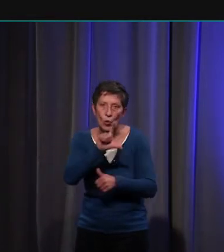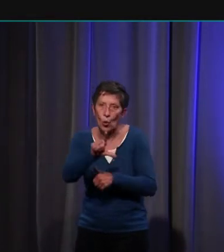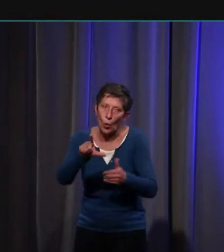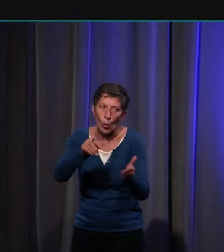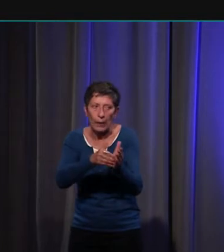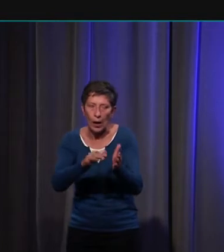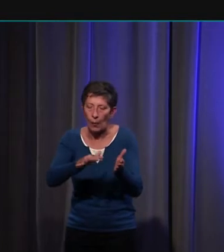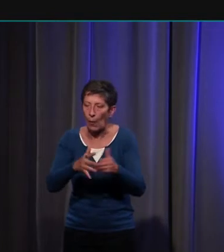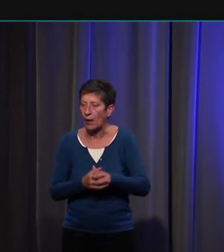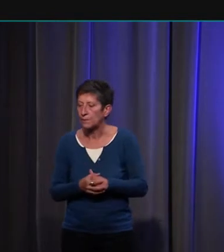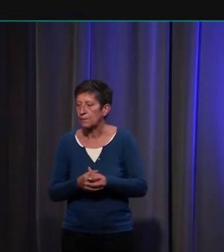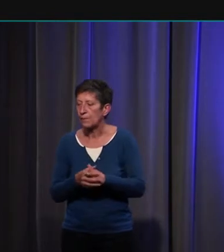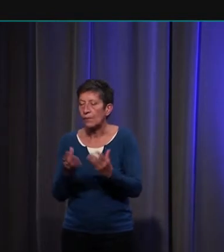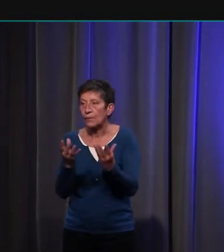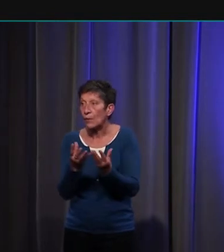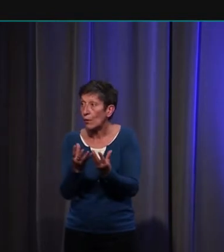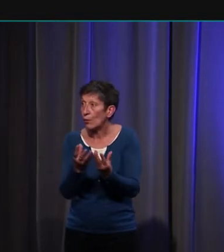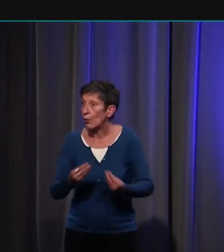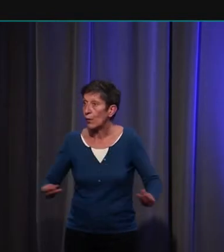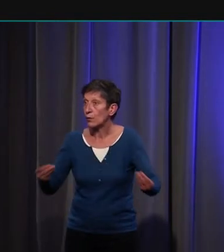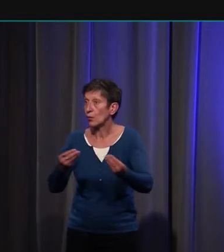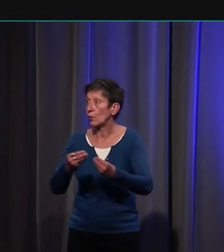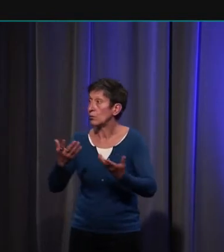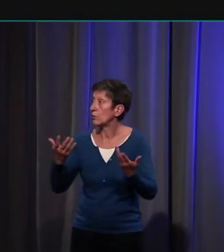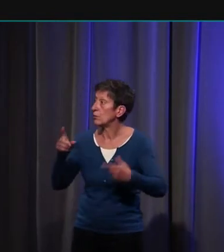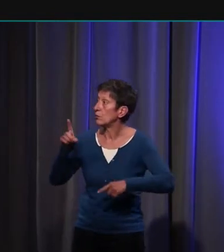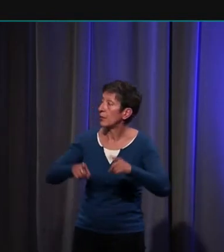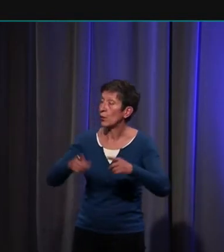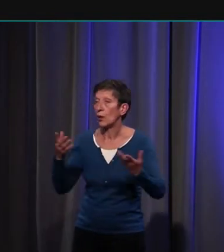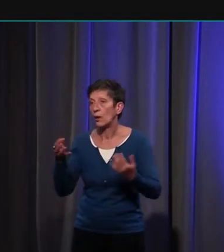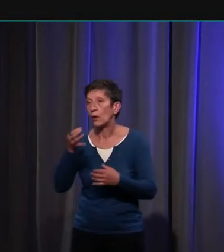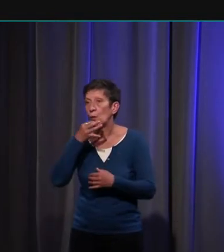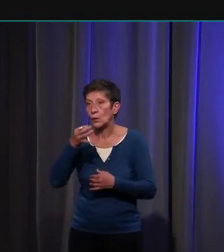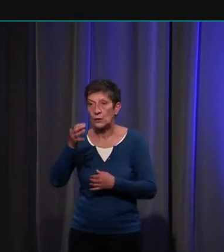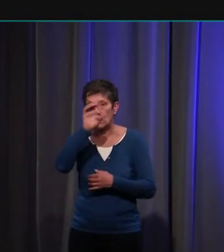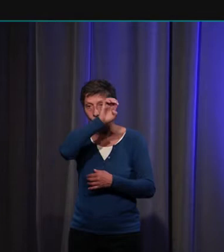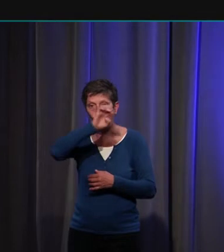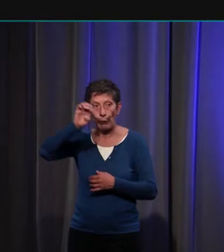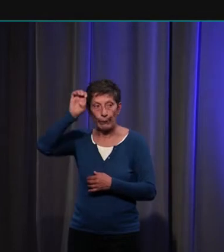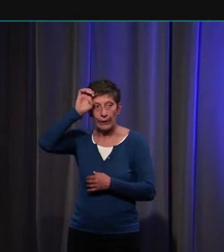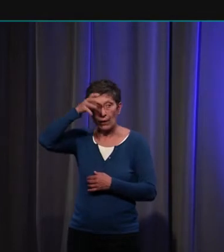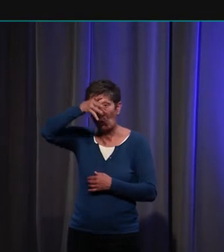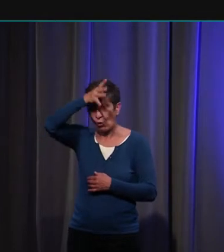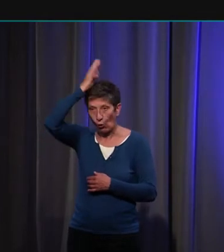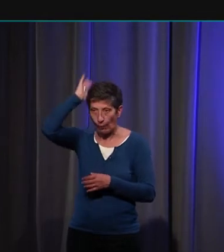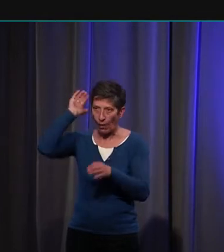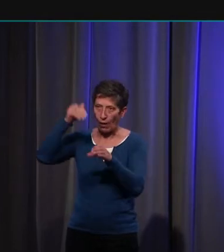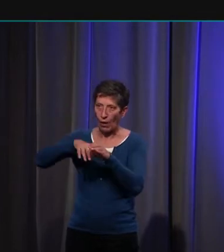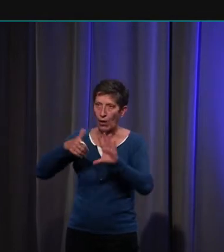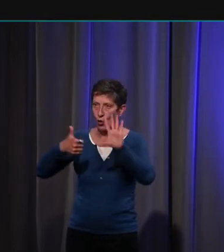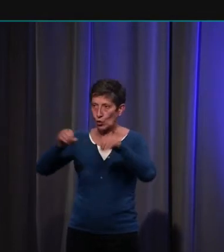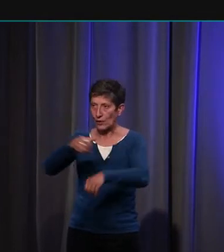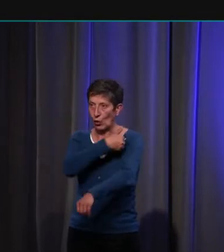dont les populations on dit parfois que l'empiré romain était composée par 60 millions d'habitants